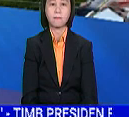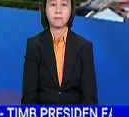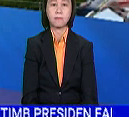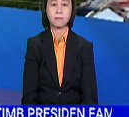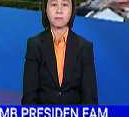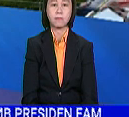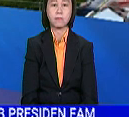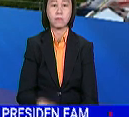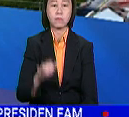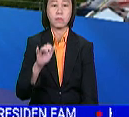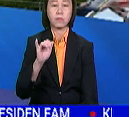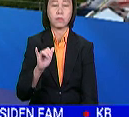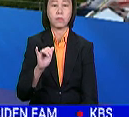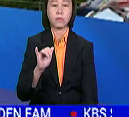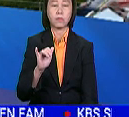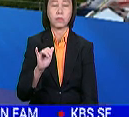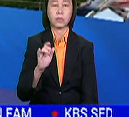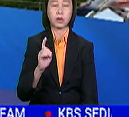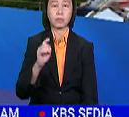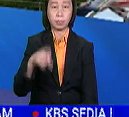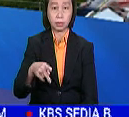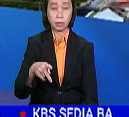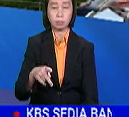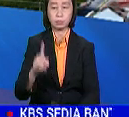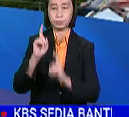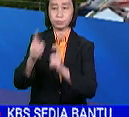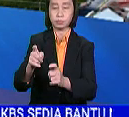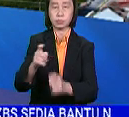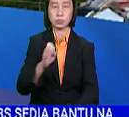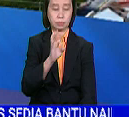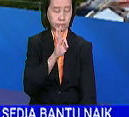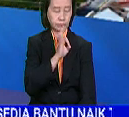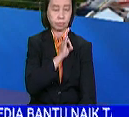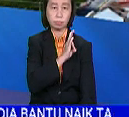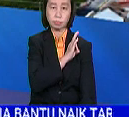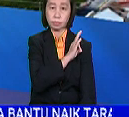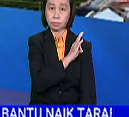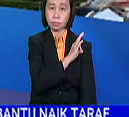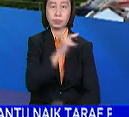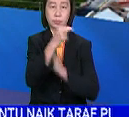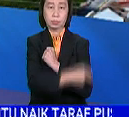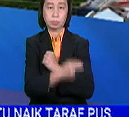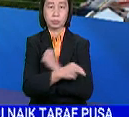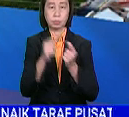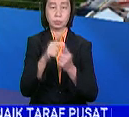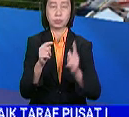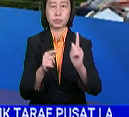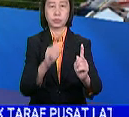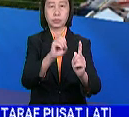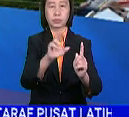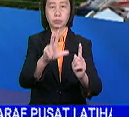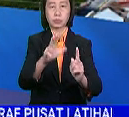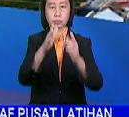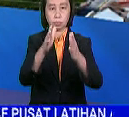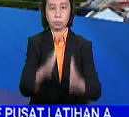Hai yang di personage itu inventure Abdul tag Mahmud mengurniakan finger dan darjah kebesaran Negeri kepada 103